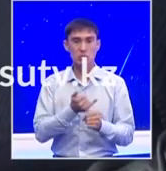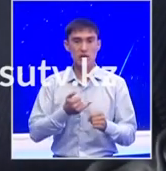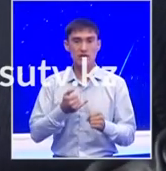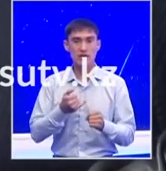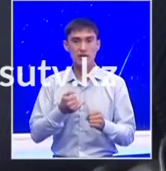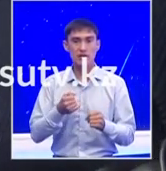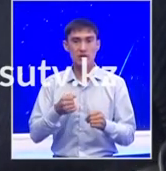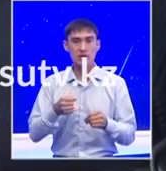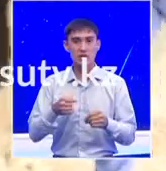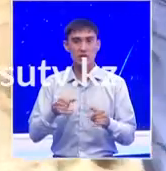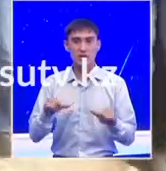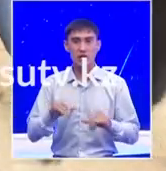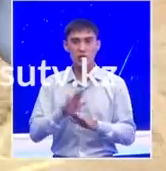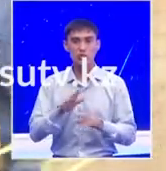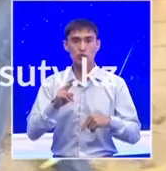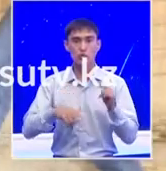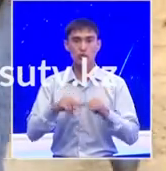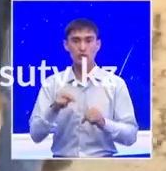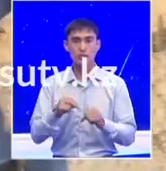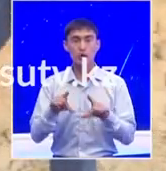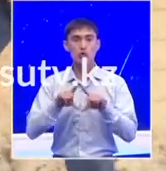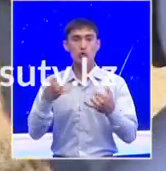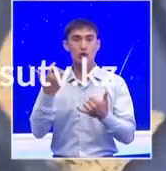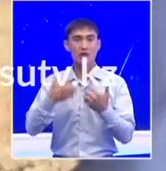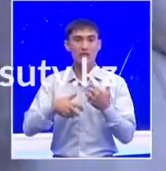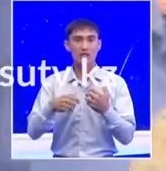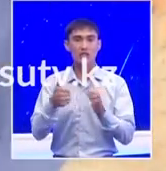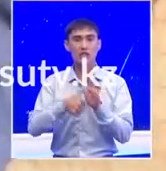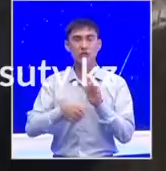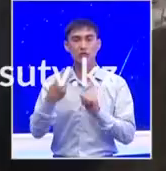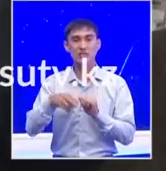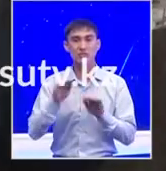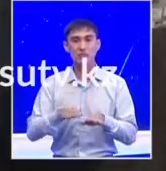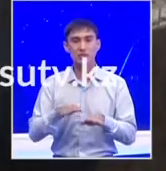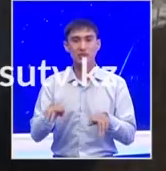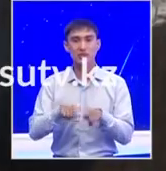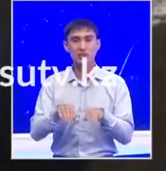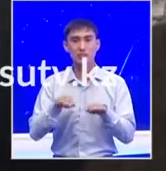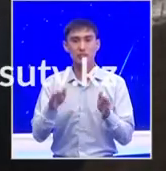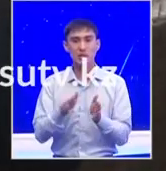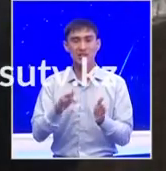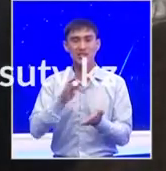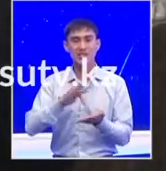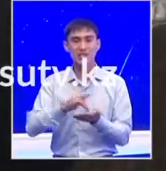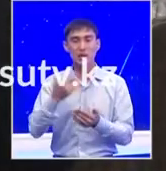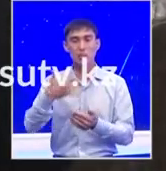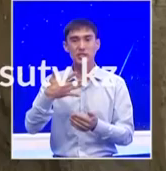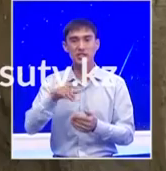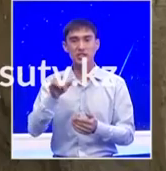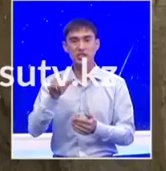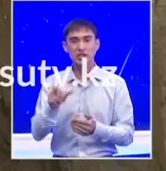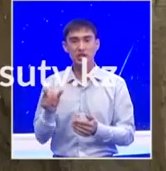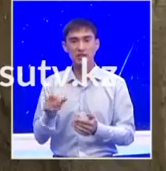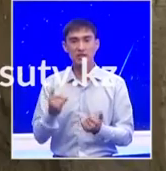ведь не конюшню строим. Школа рассчитана на 620 мест. Также здесь расположен мини-центр на 50 человек. После окончания